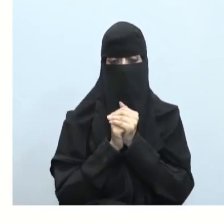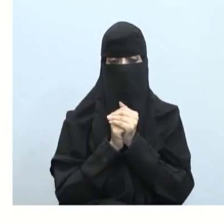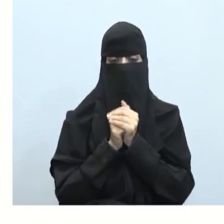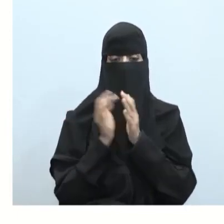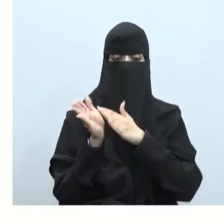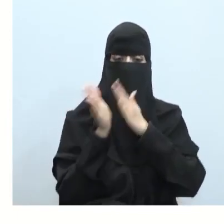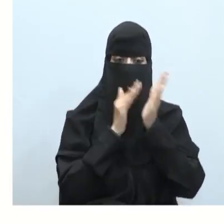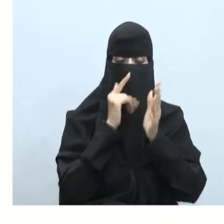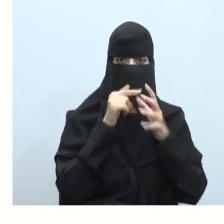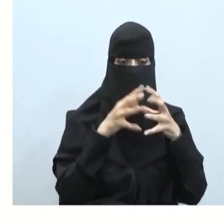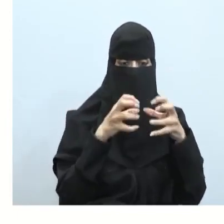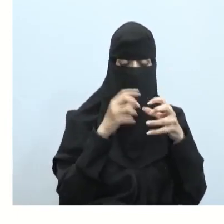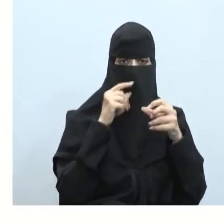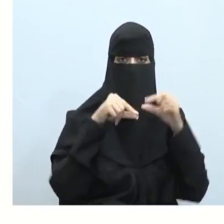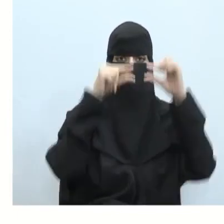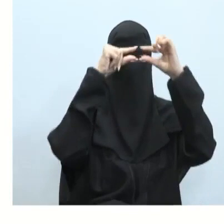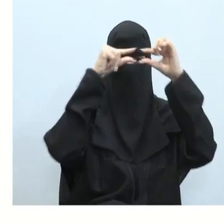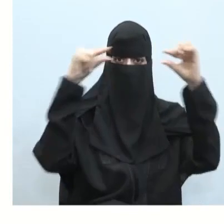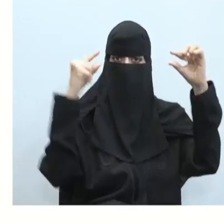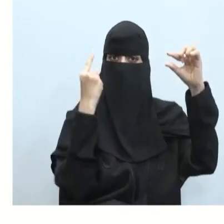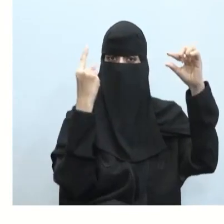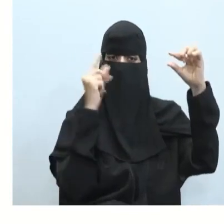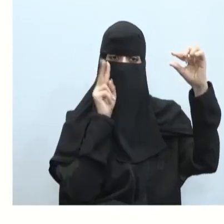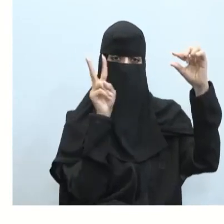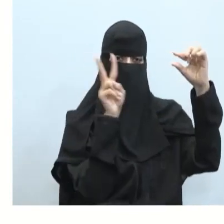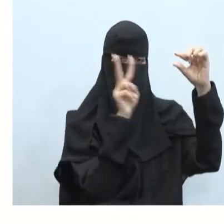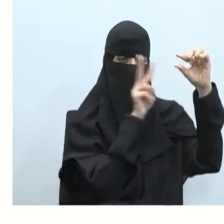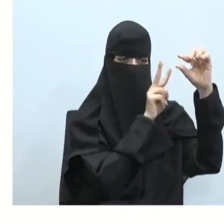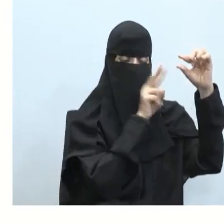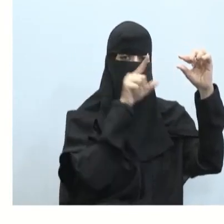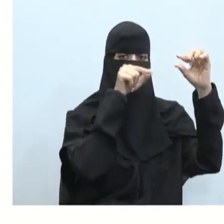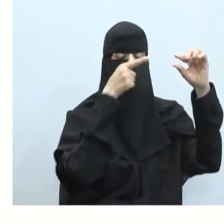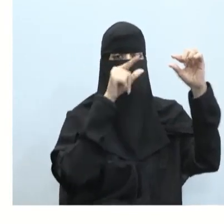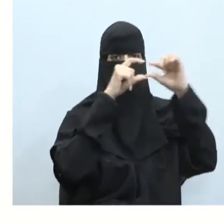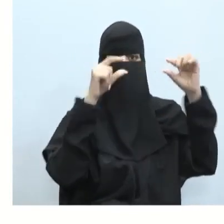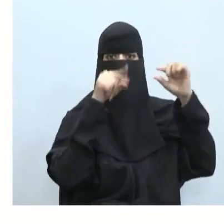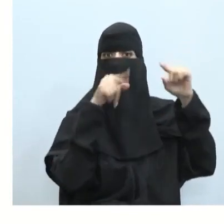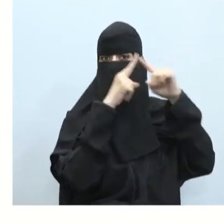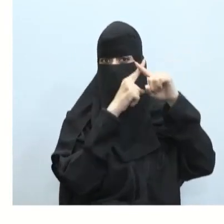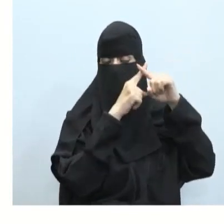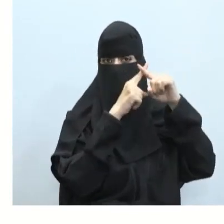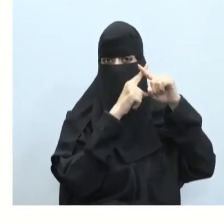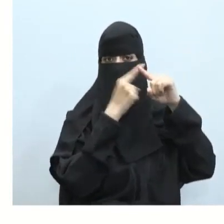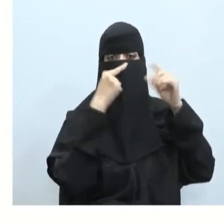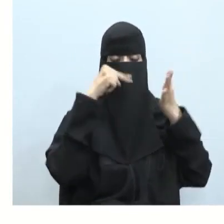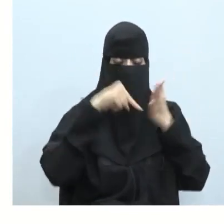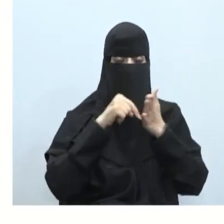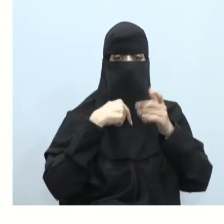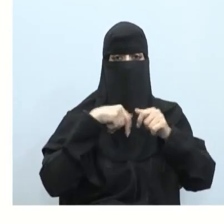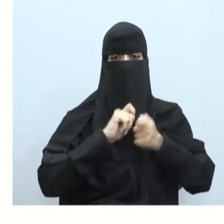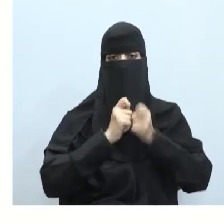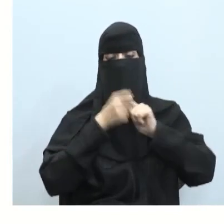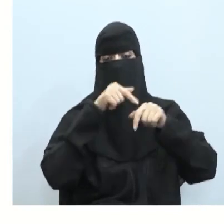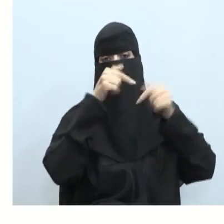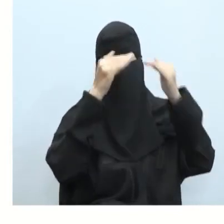بينما في المفسر يقرا المفسر سطرا واحدا من التعليمات البرمجيه ويعرض اي اخطاء فيه ويجب تصحيح الاخطاء